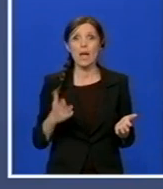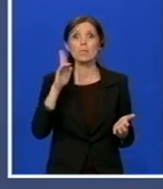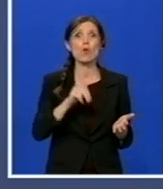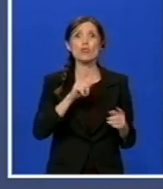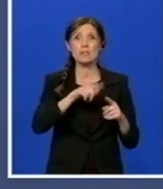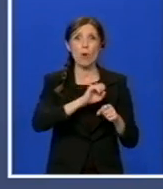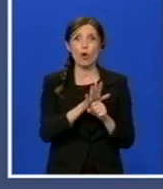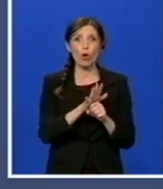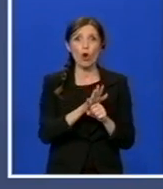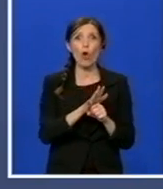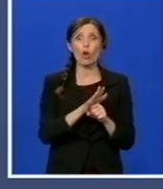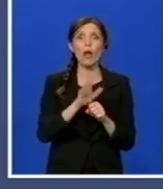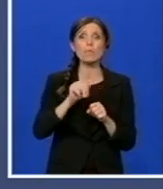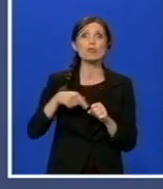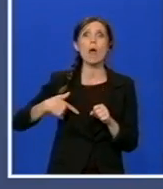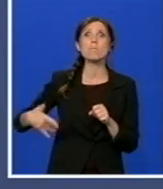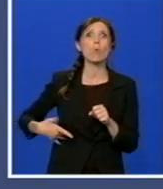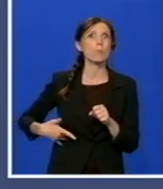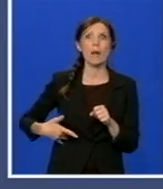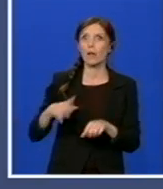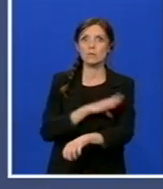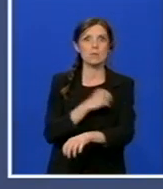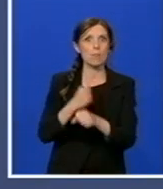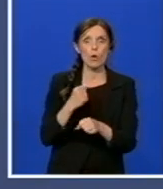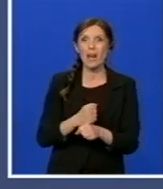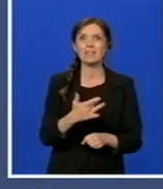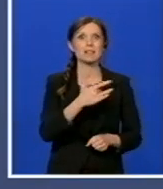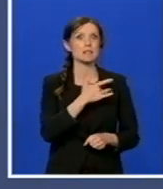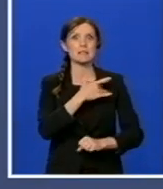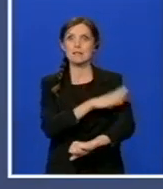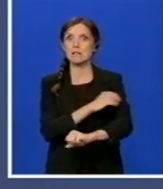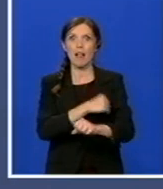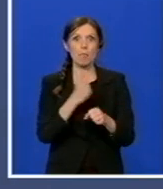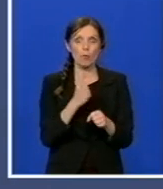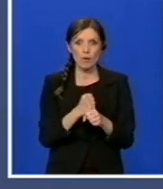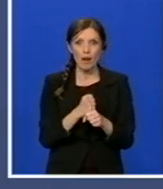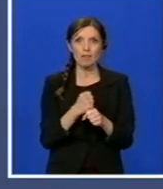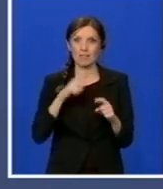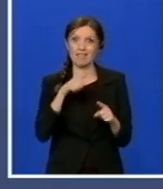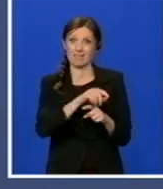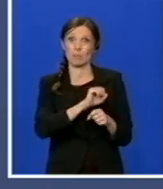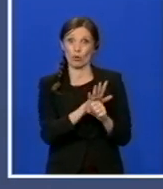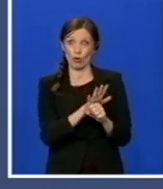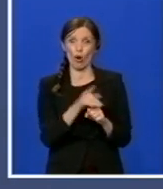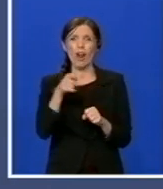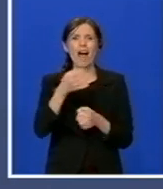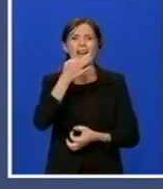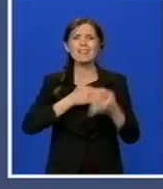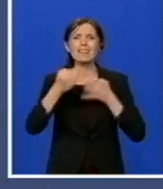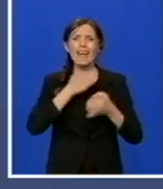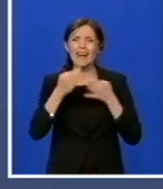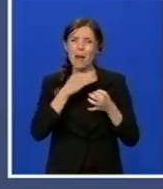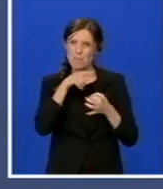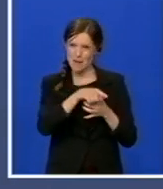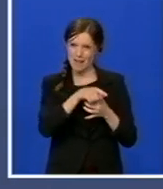bubrega, popuštanja funkcije srca. Terapija koja se daje u lečenju